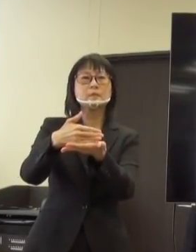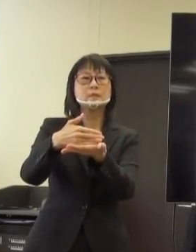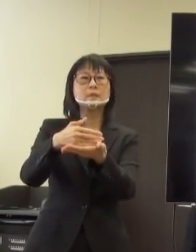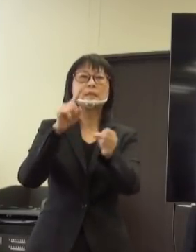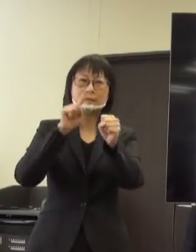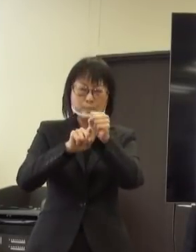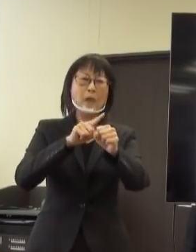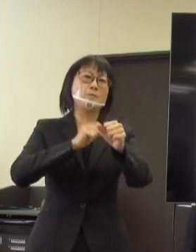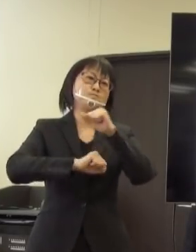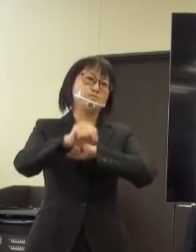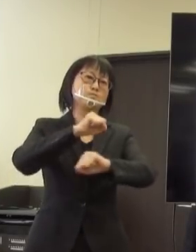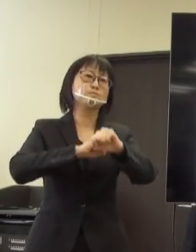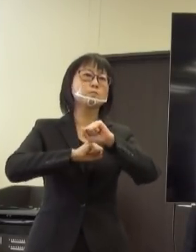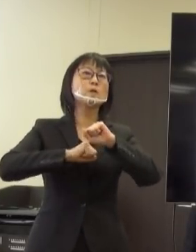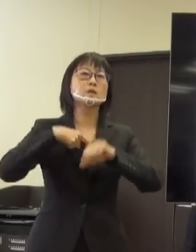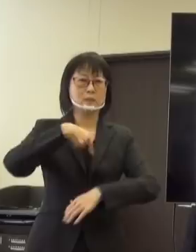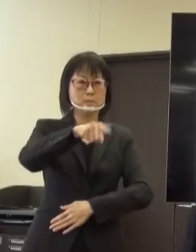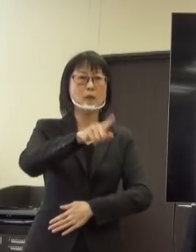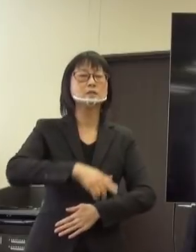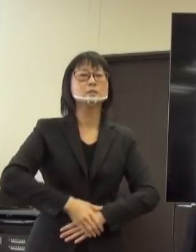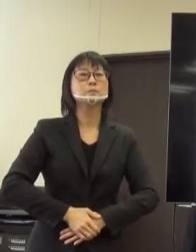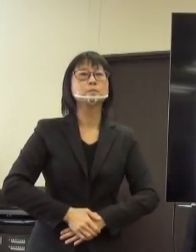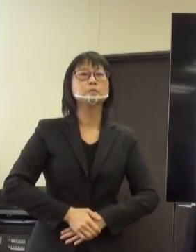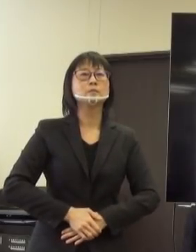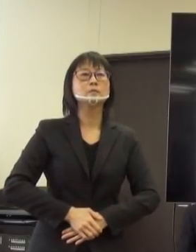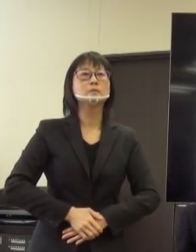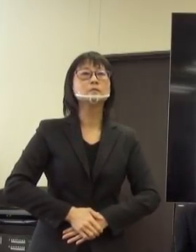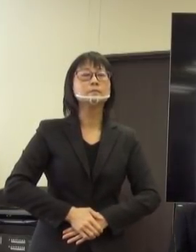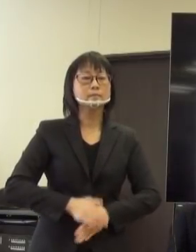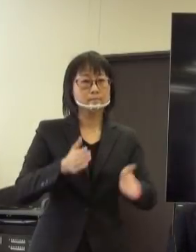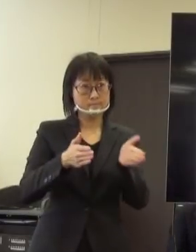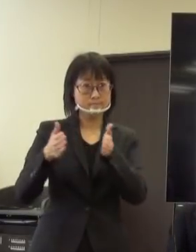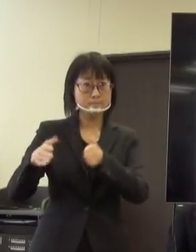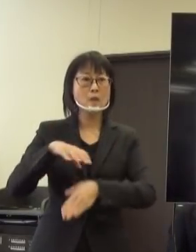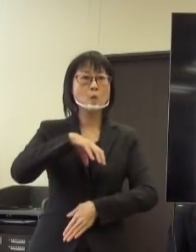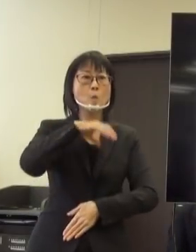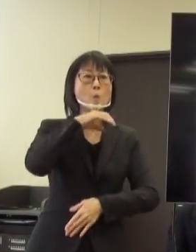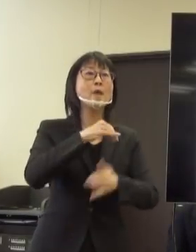から高齢者施設向けの対策徹底の要請であります。